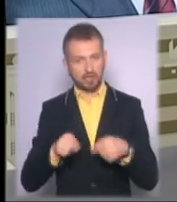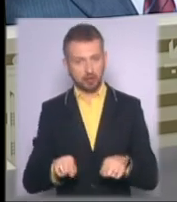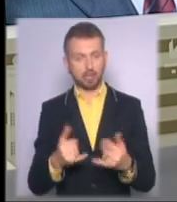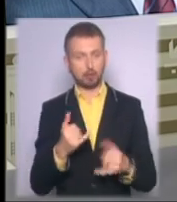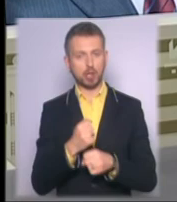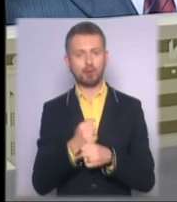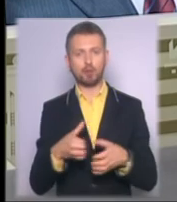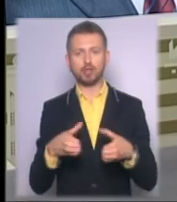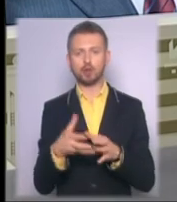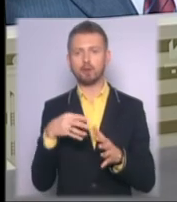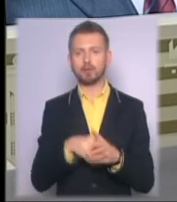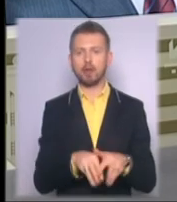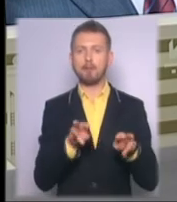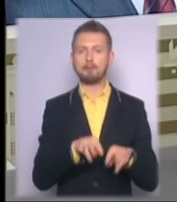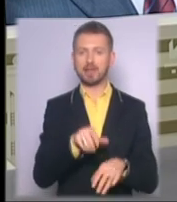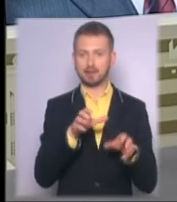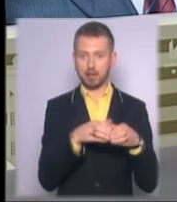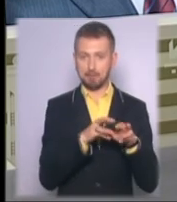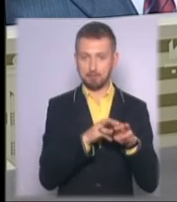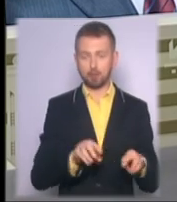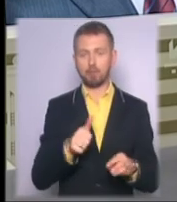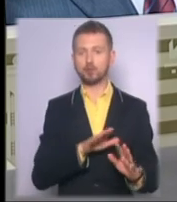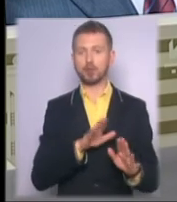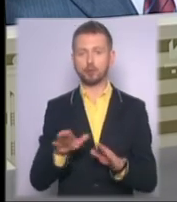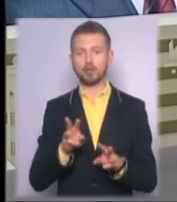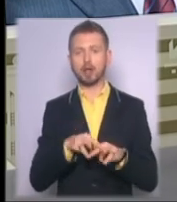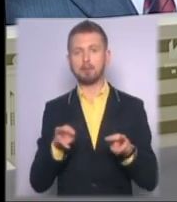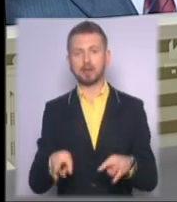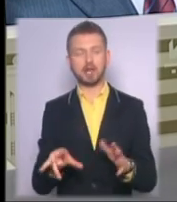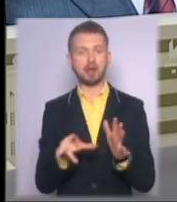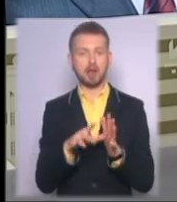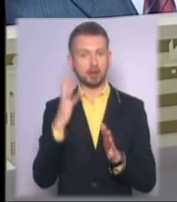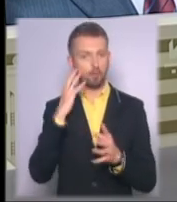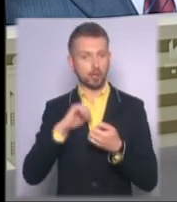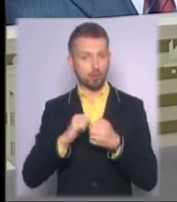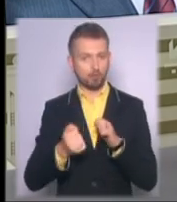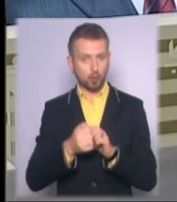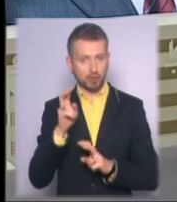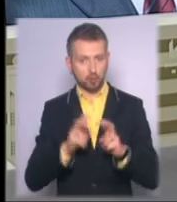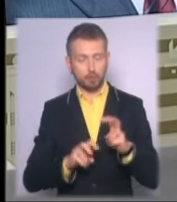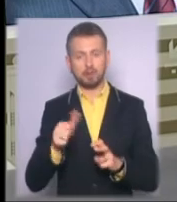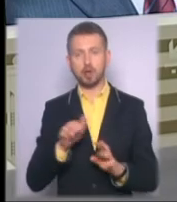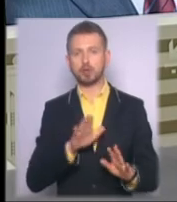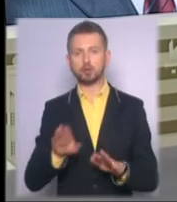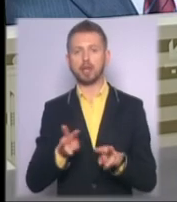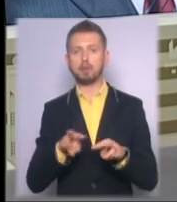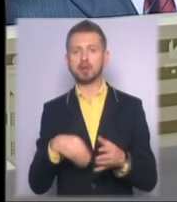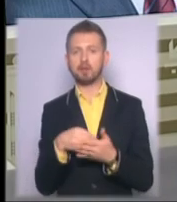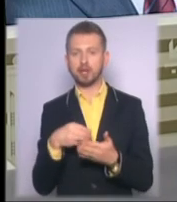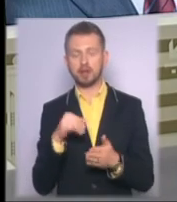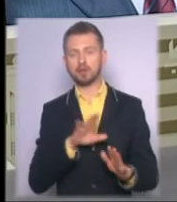у складі міністра Кабміну, першого заступника міністра енергетики та вугільної промисловості, першого заступника міністра фінансів та заступника